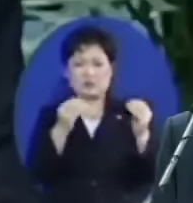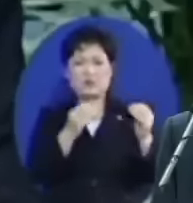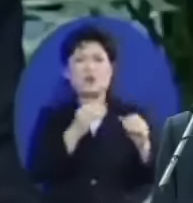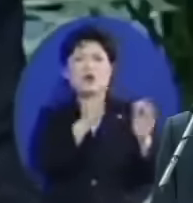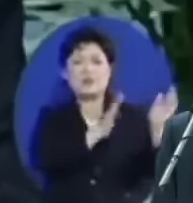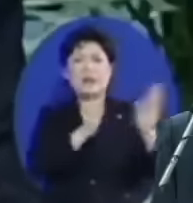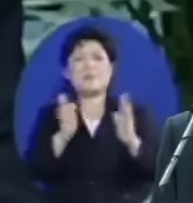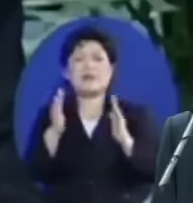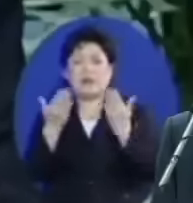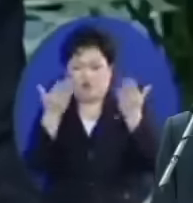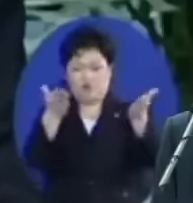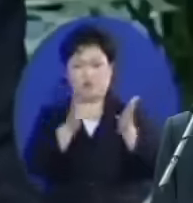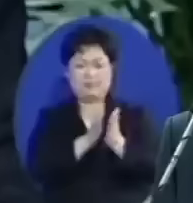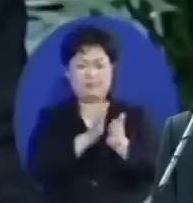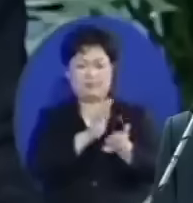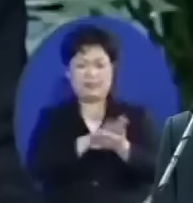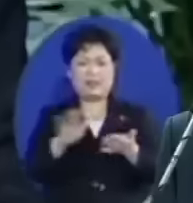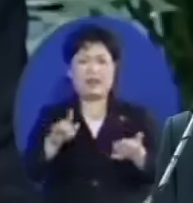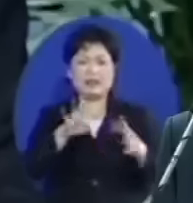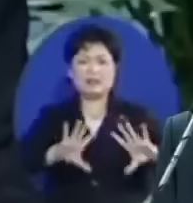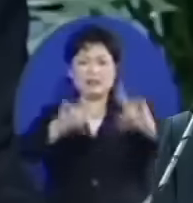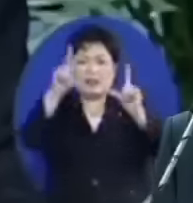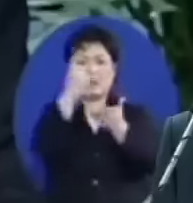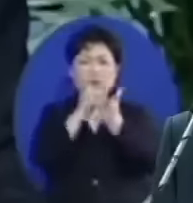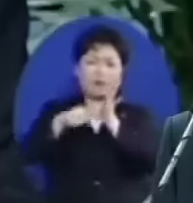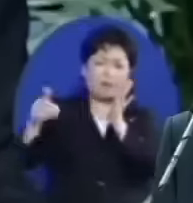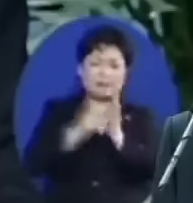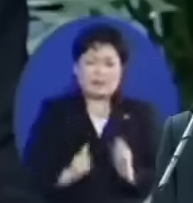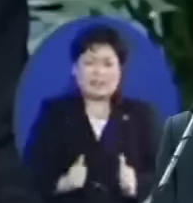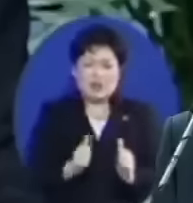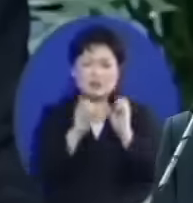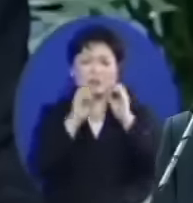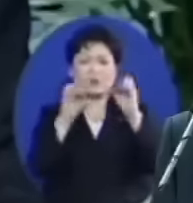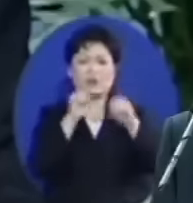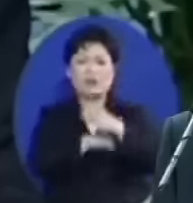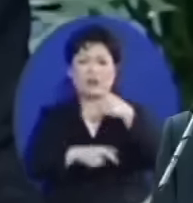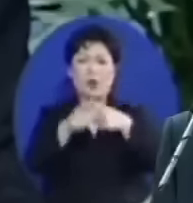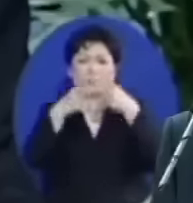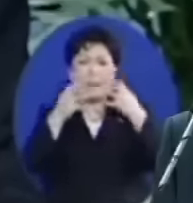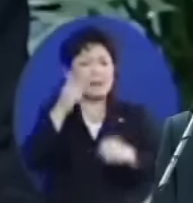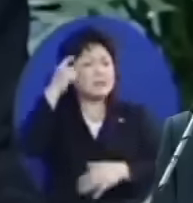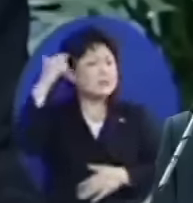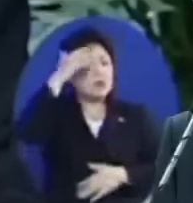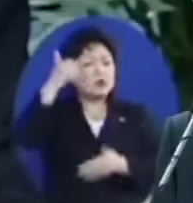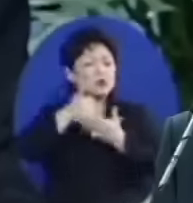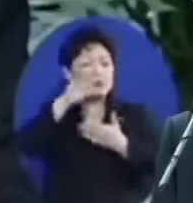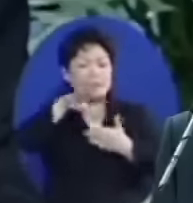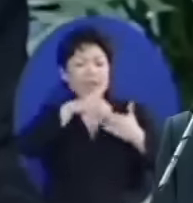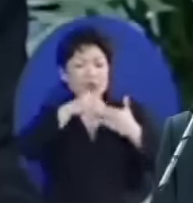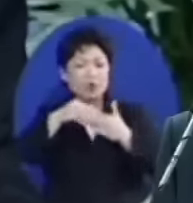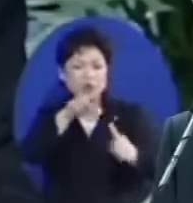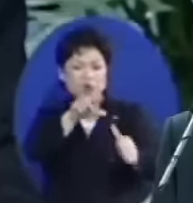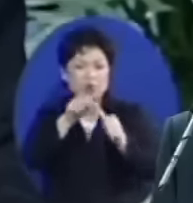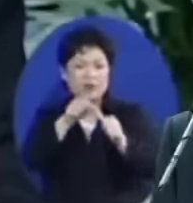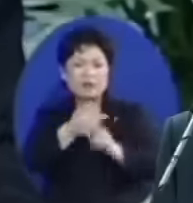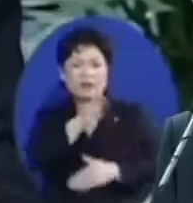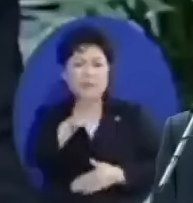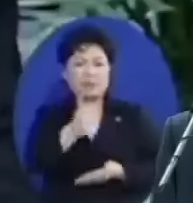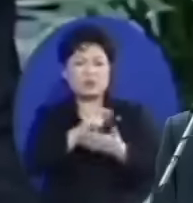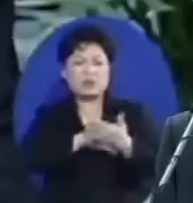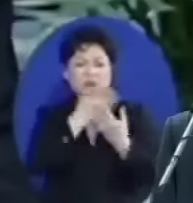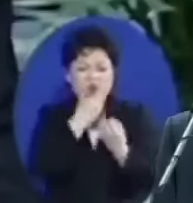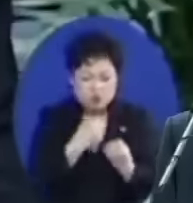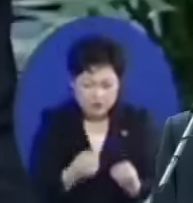것입니다. 우리는 그날이 올 때까지 열심으로 전도해서 더 많은 영혼을 주께로 인도하고 구원하는 여러분 되시기를 주님